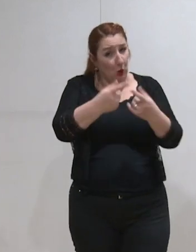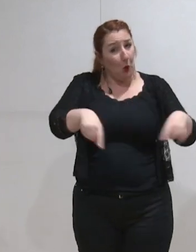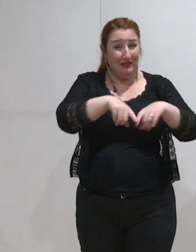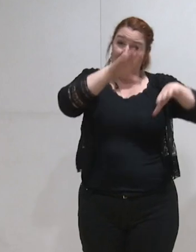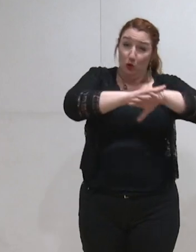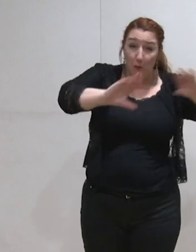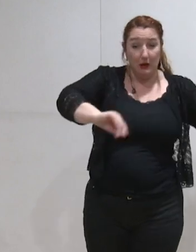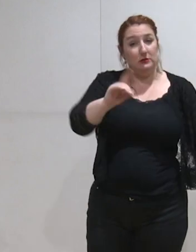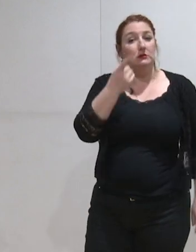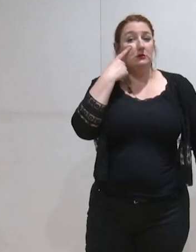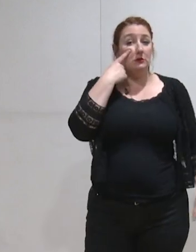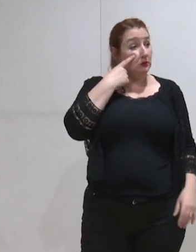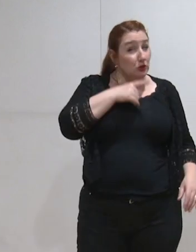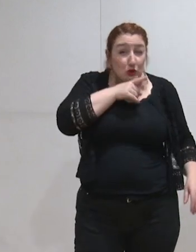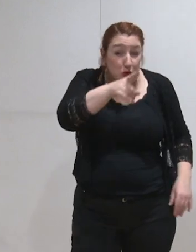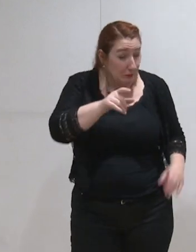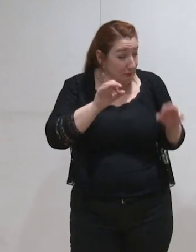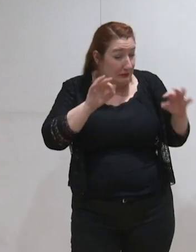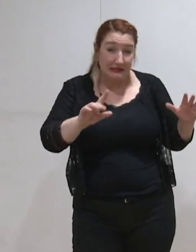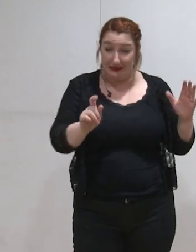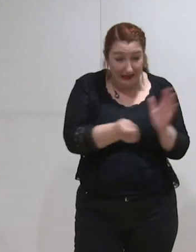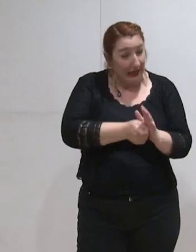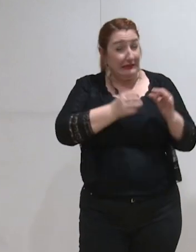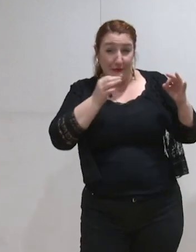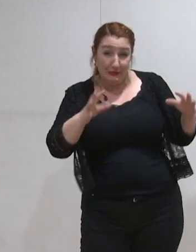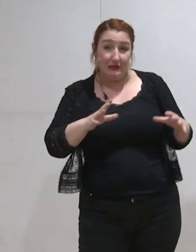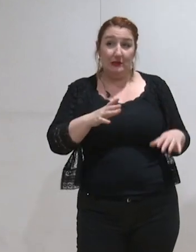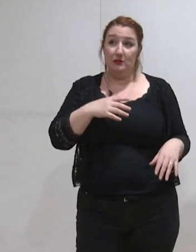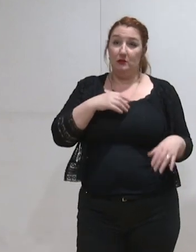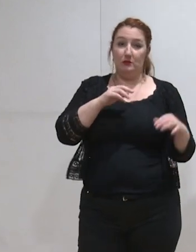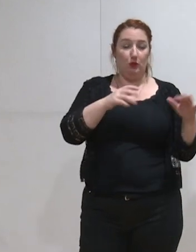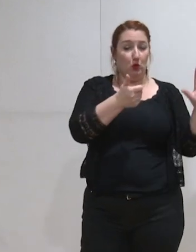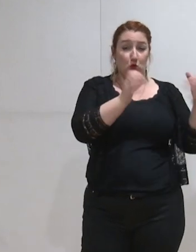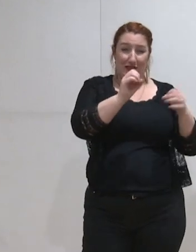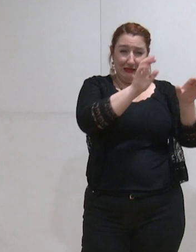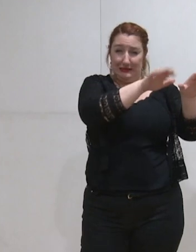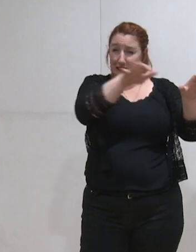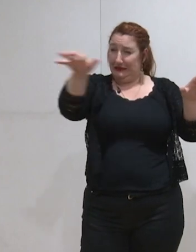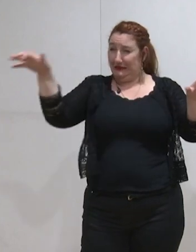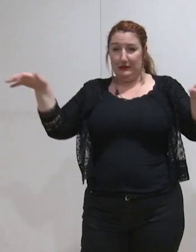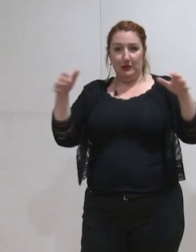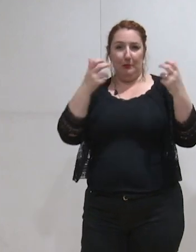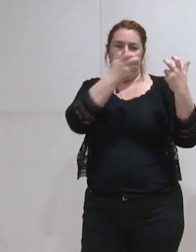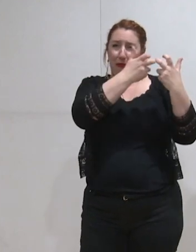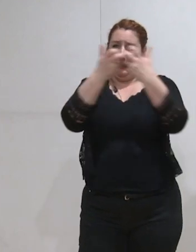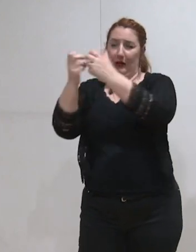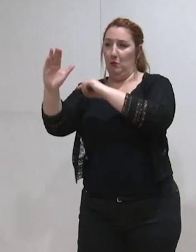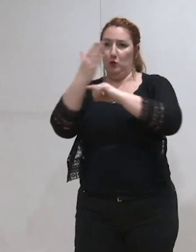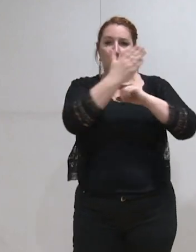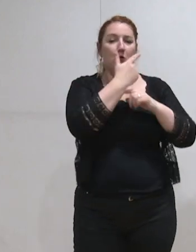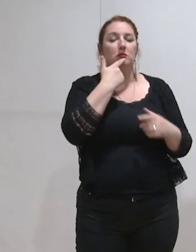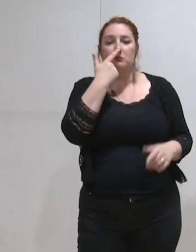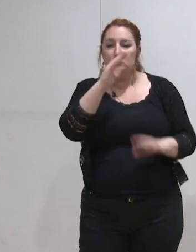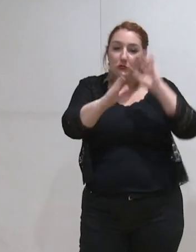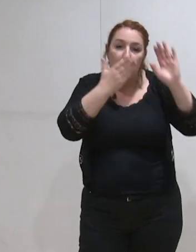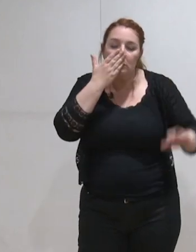place le jour du comité les montants proposés pour plus d'une soixantaine d'acteurs ou de festival nous renouvelons donc ici